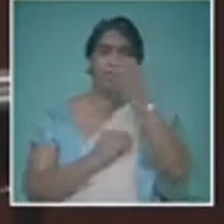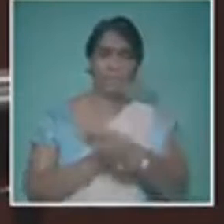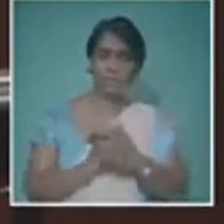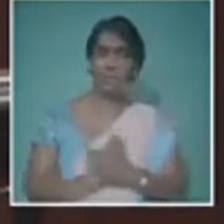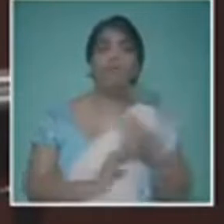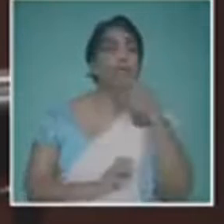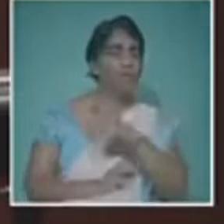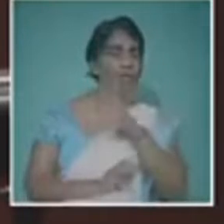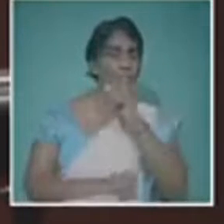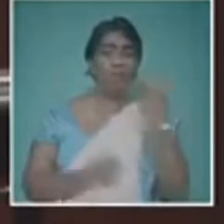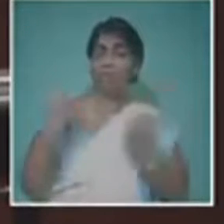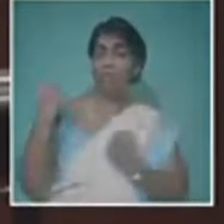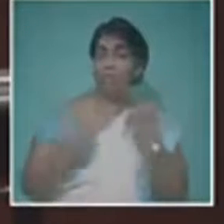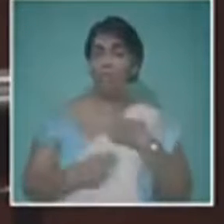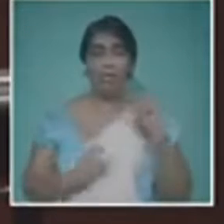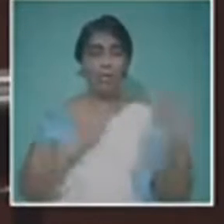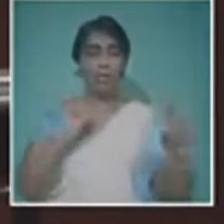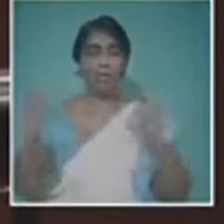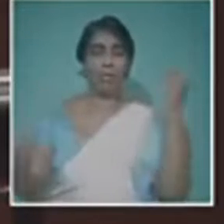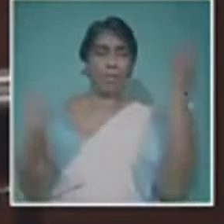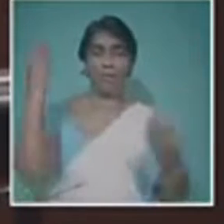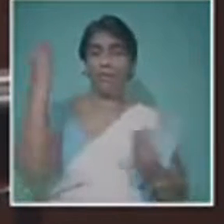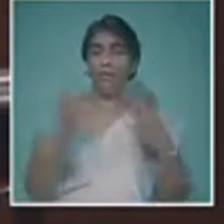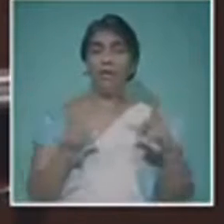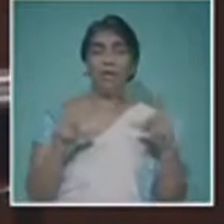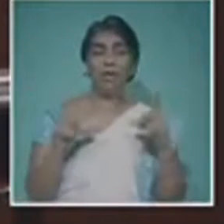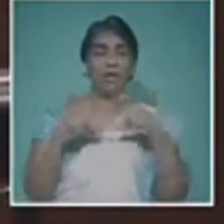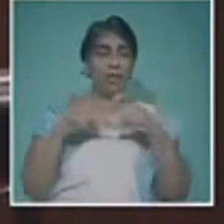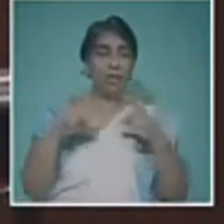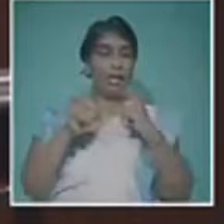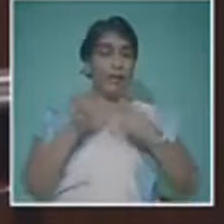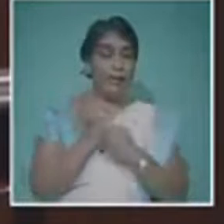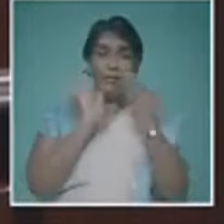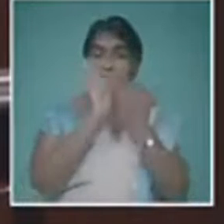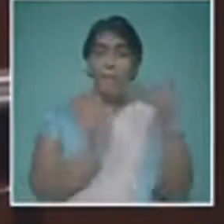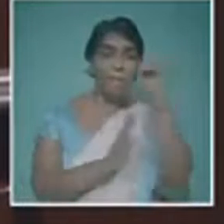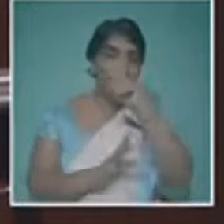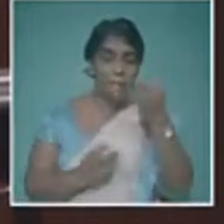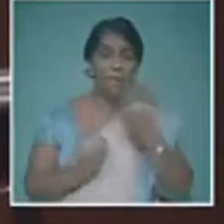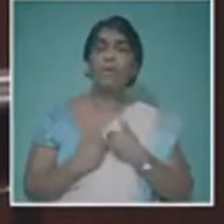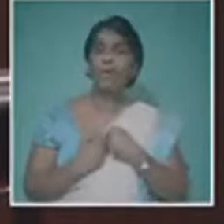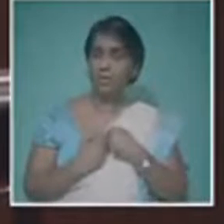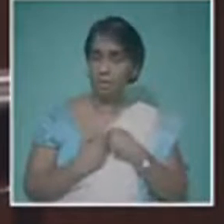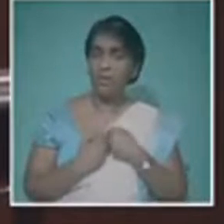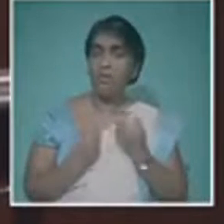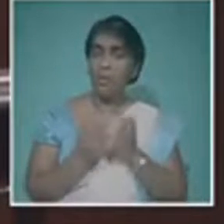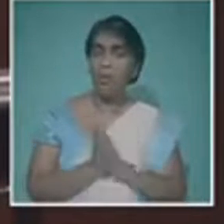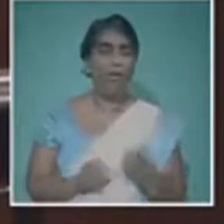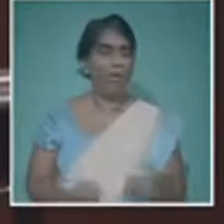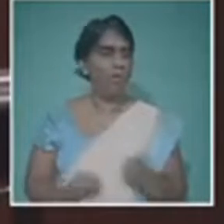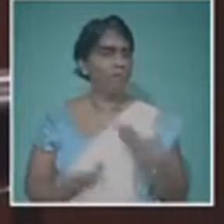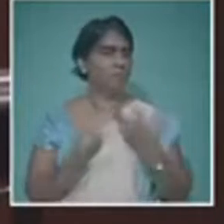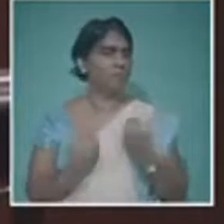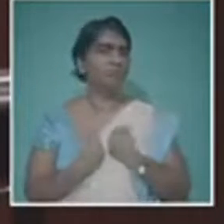கொடுத்து உரிமை பத்திரங்களை வழங்கி மாதாந்தம் தனக்கு தேவைக்காக கட்டிட நிர்மாணம்